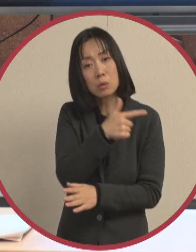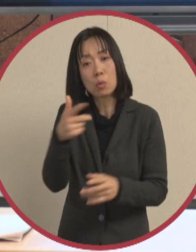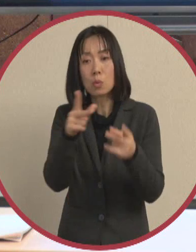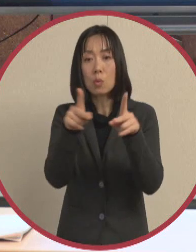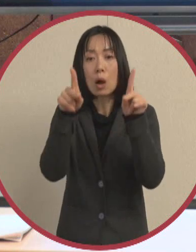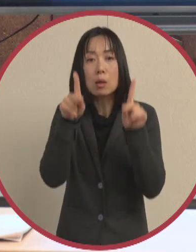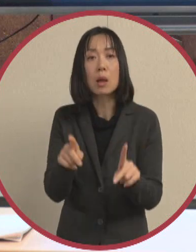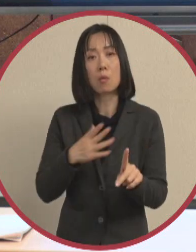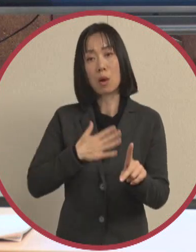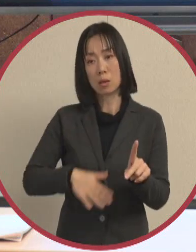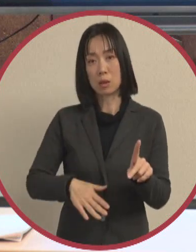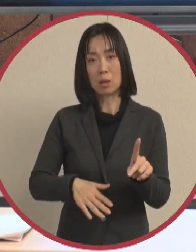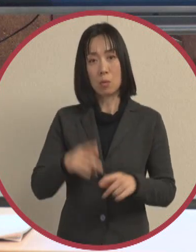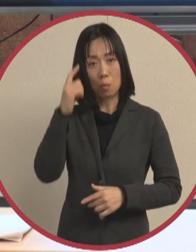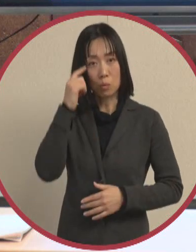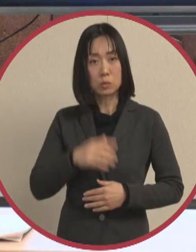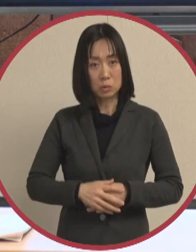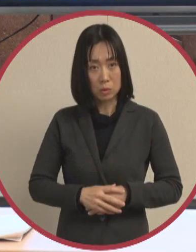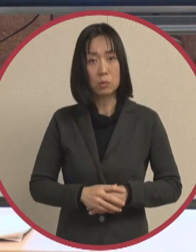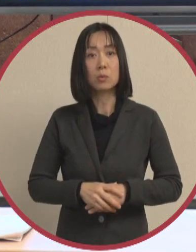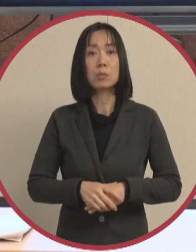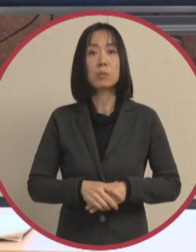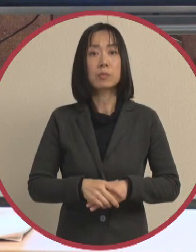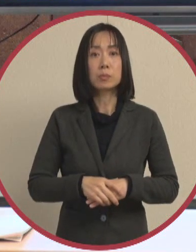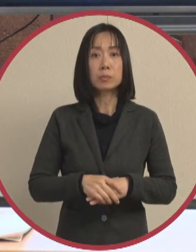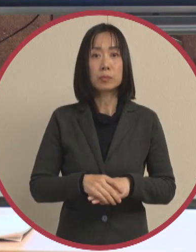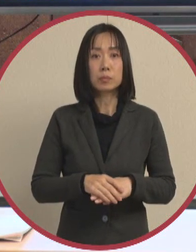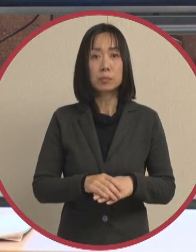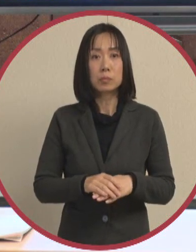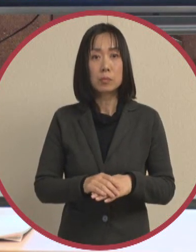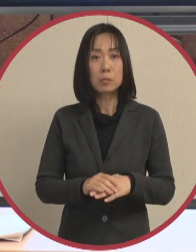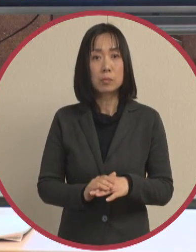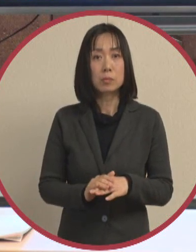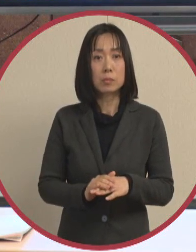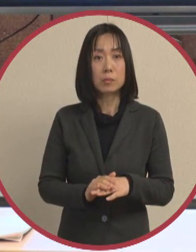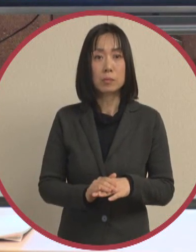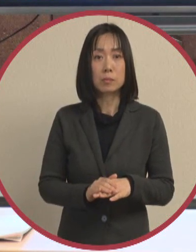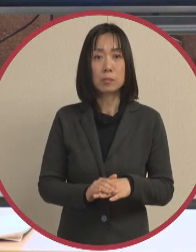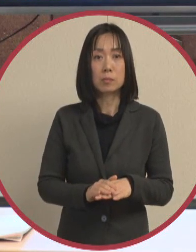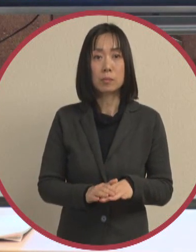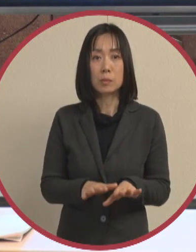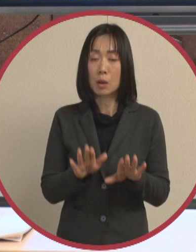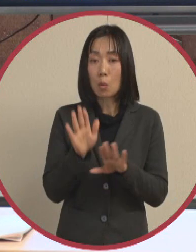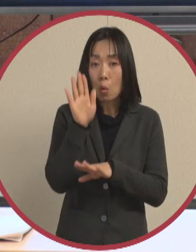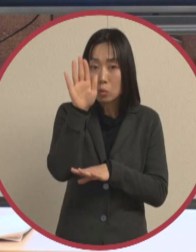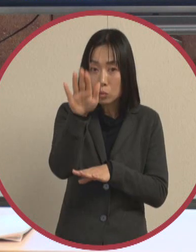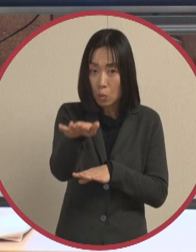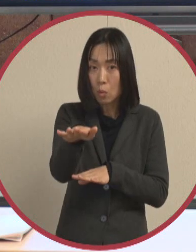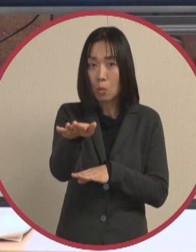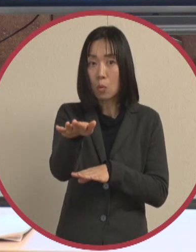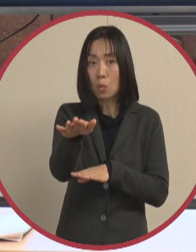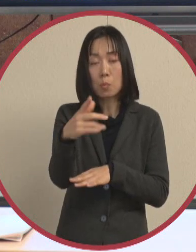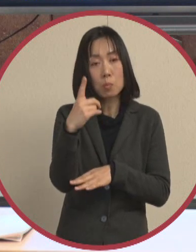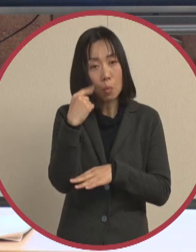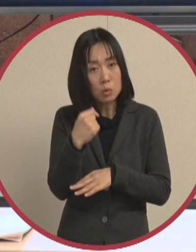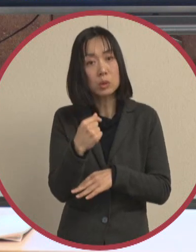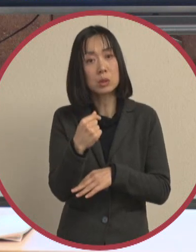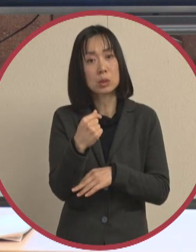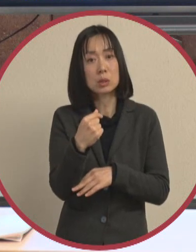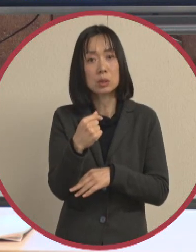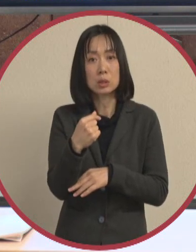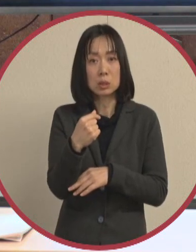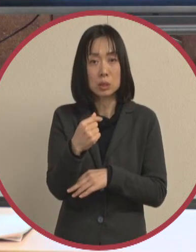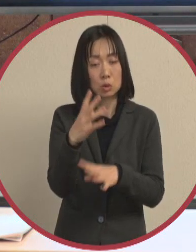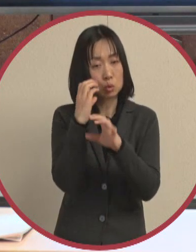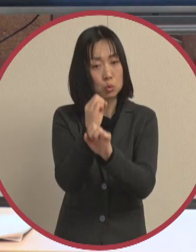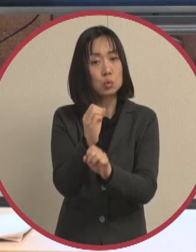んですけれども、改めて、検査からホテル療養までの一連の流れの中で、今後もし、万が一大規模検査、集